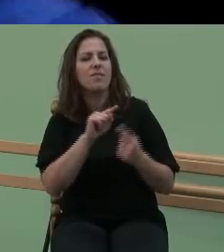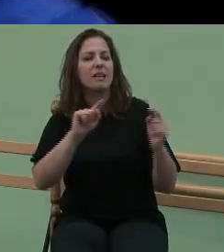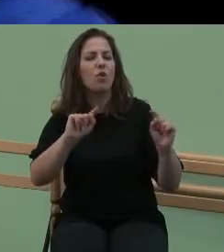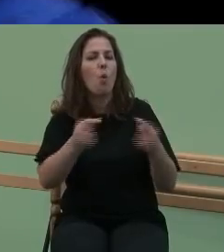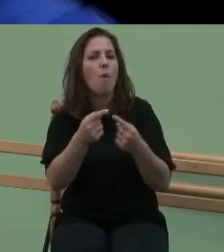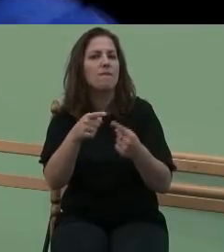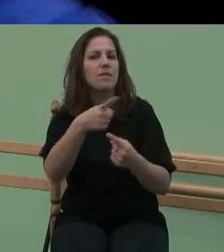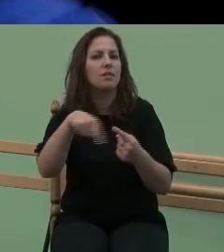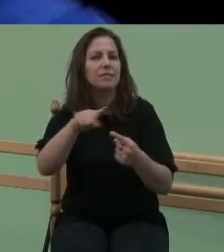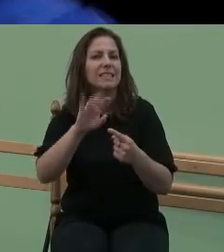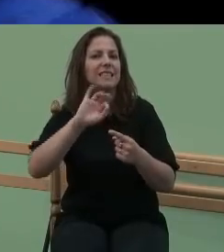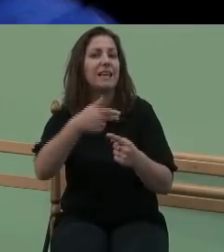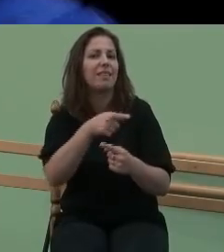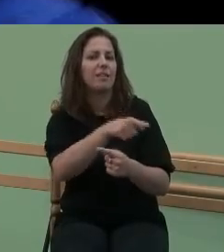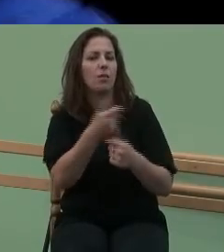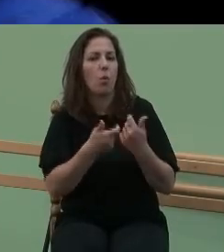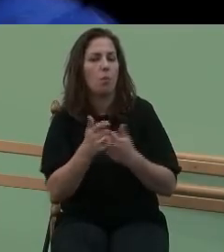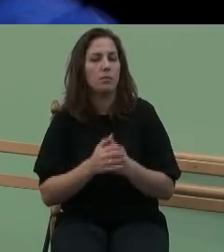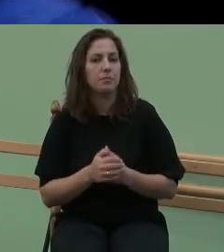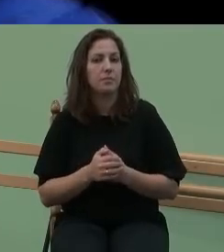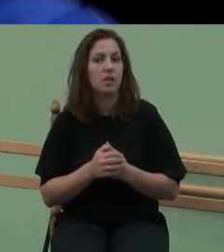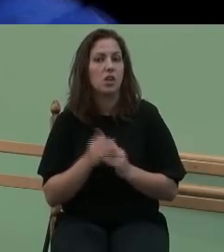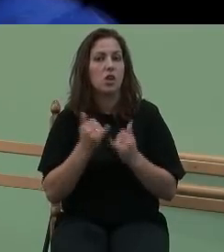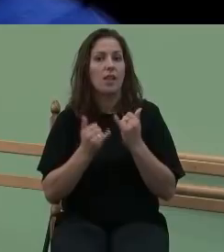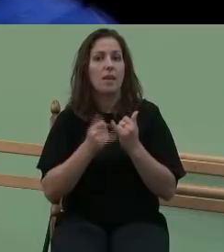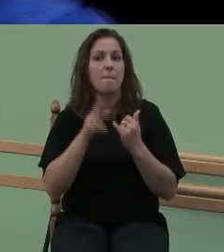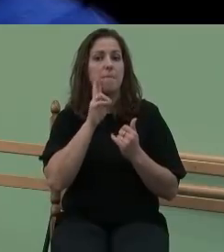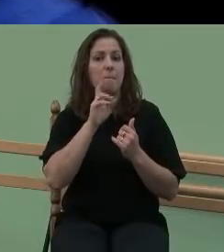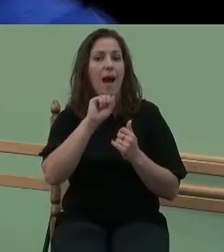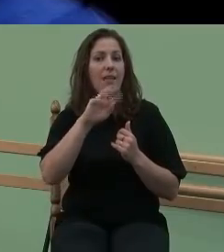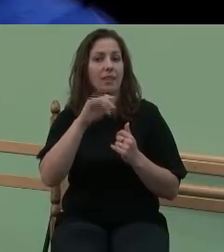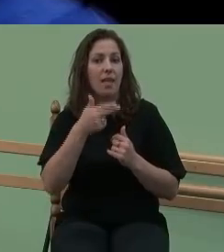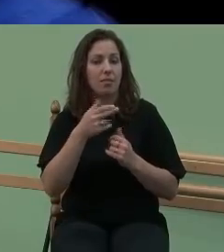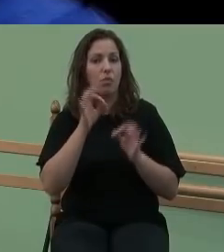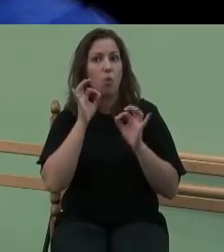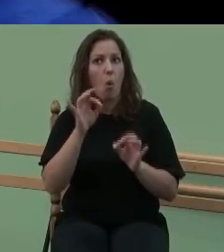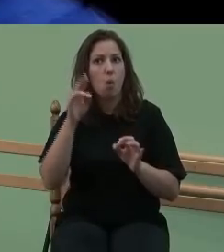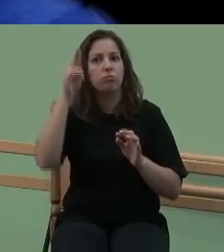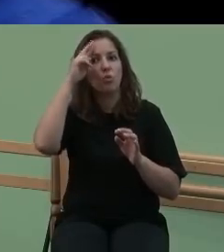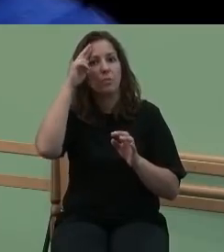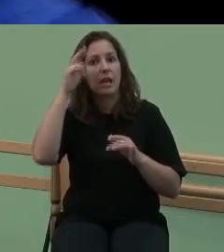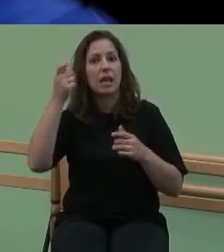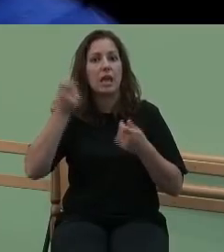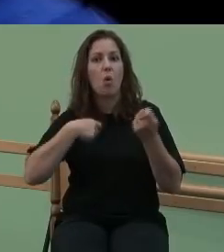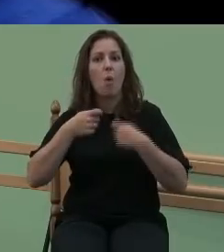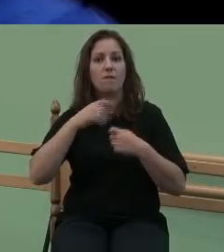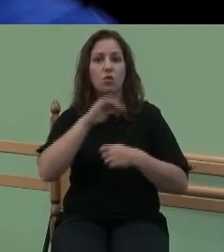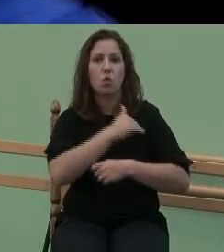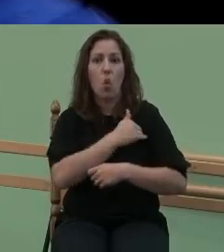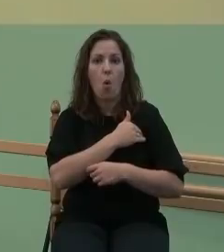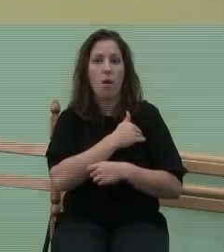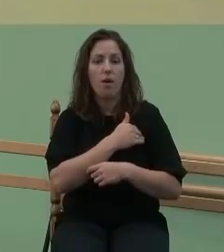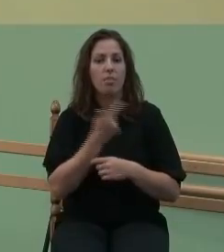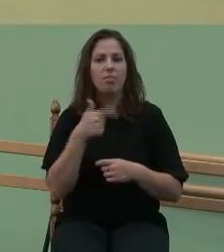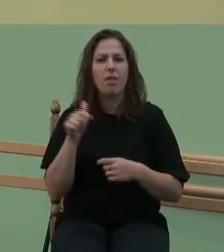której uczestniczył jej syn. Jeżeli mama Adriana jest dobrym, rozumnym kierownikiem szkoły,